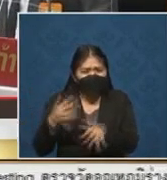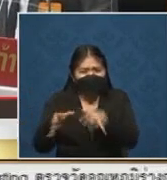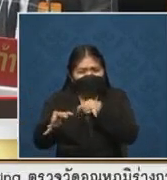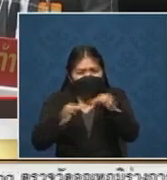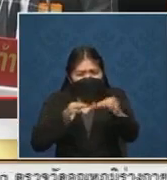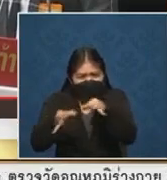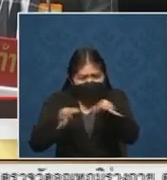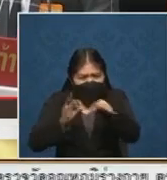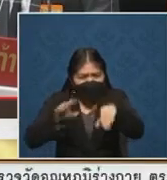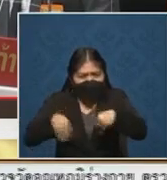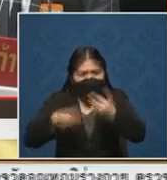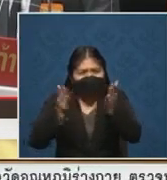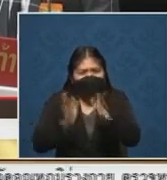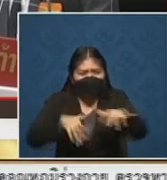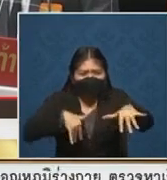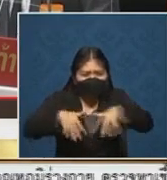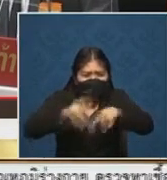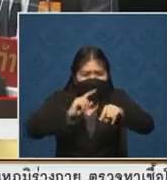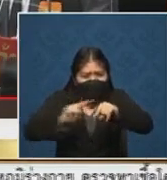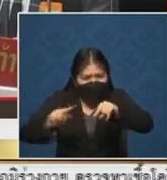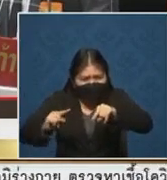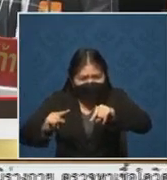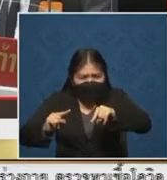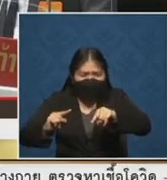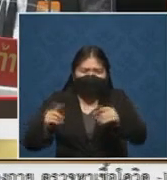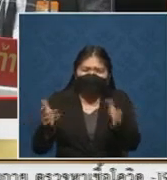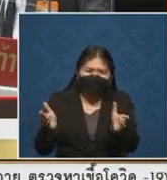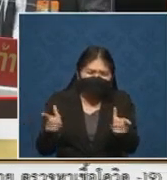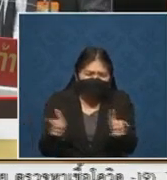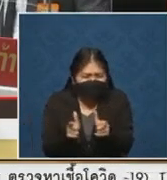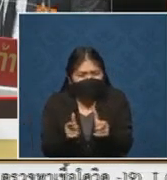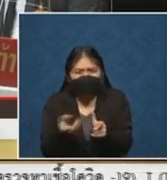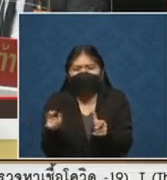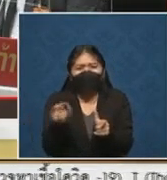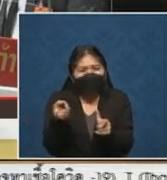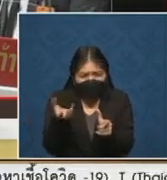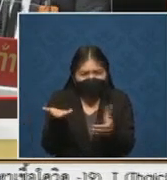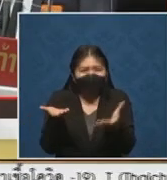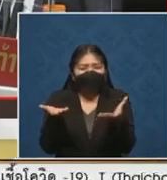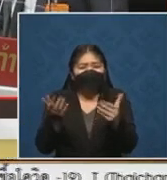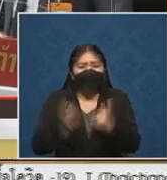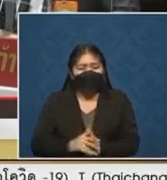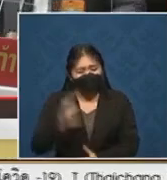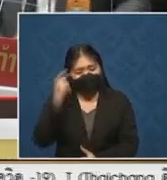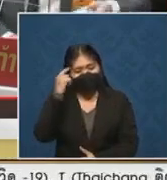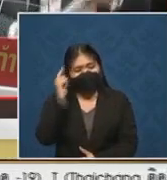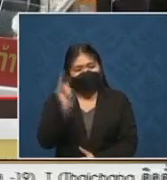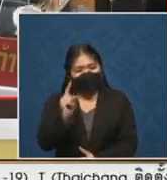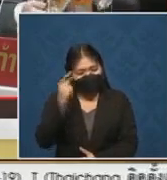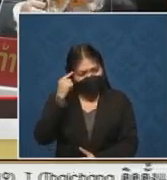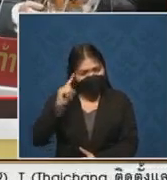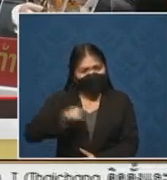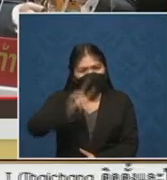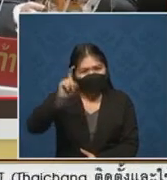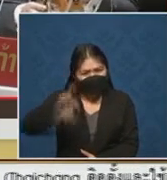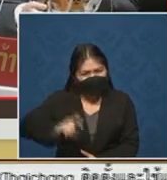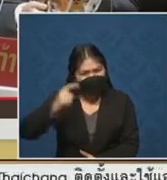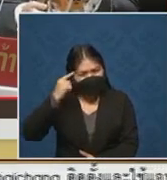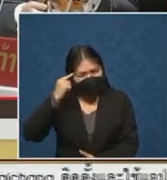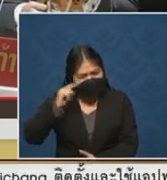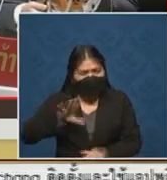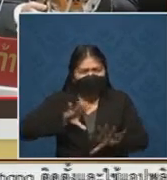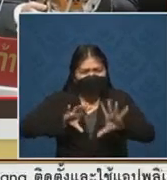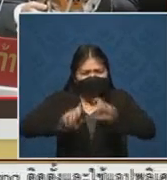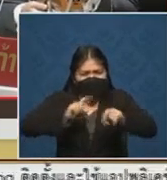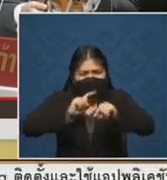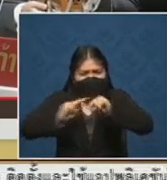มีประเด็นพาดพิงไปถึงกรณีเรื่องการวินิจฉัยคดีล้มล้างการปกครองนะคุณชาวน